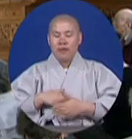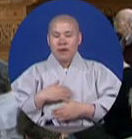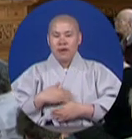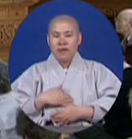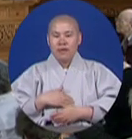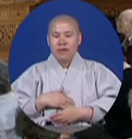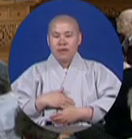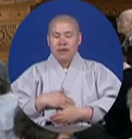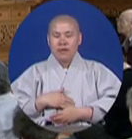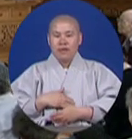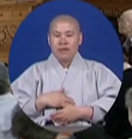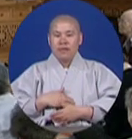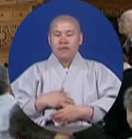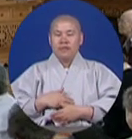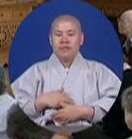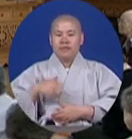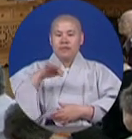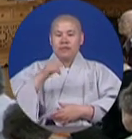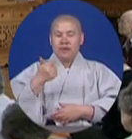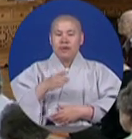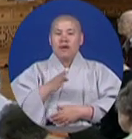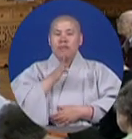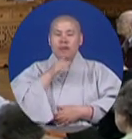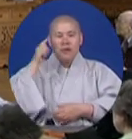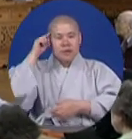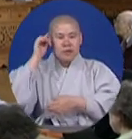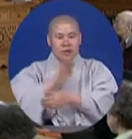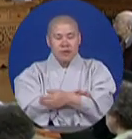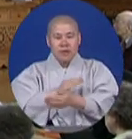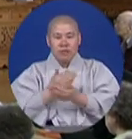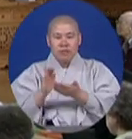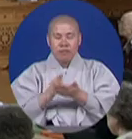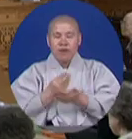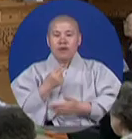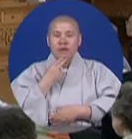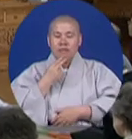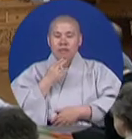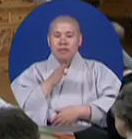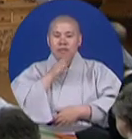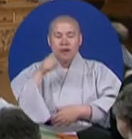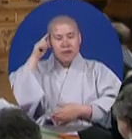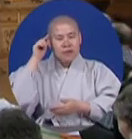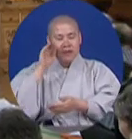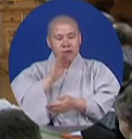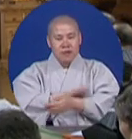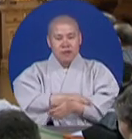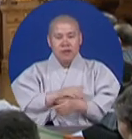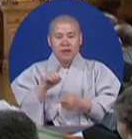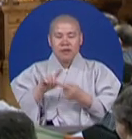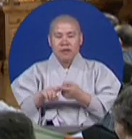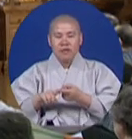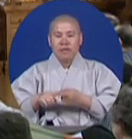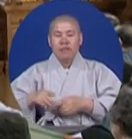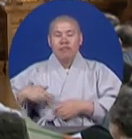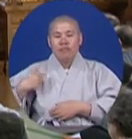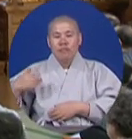그 무분별 진지, 참다운 지혜, 분별이 없는 참 지혜는 몰라요. 이게 무명입니다,